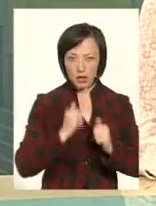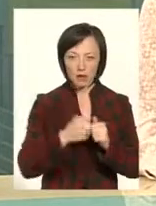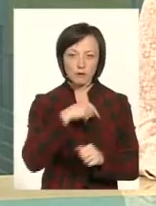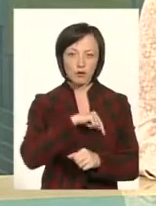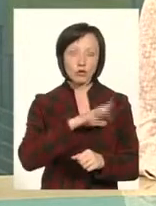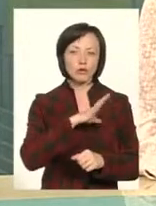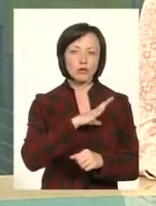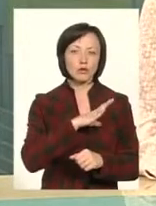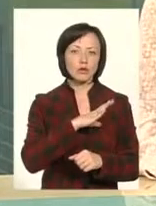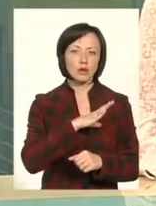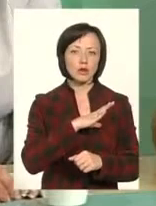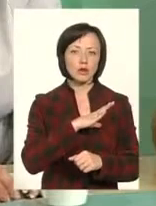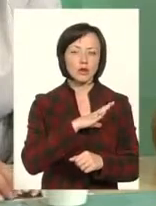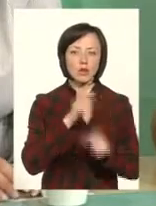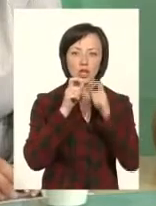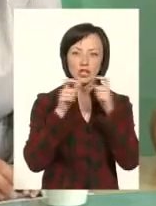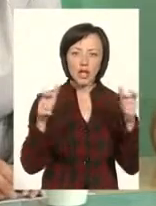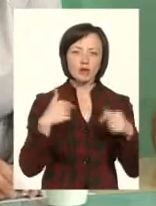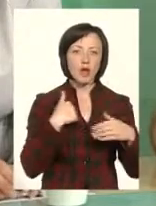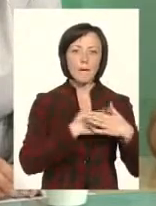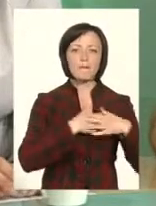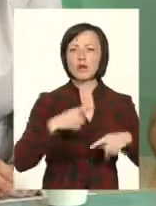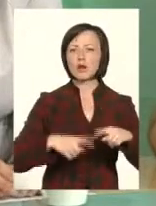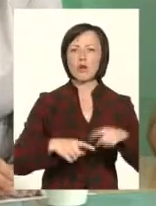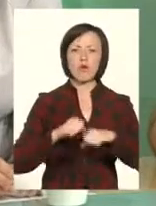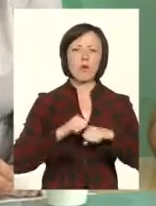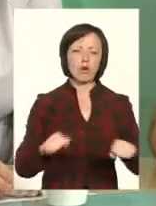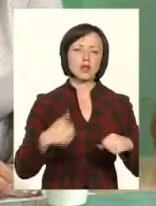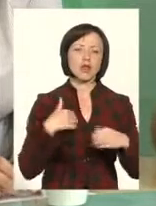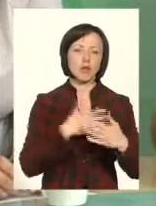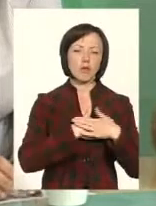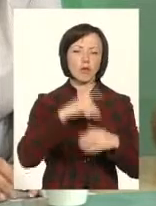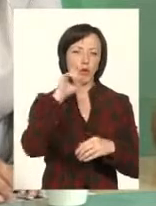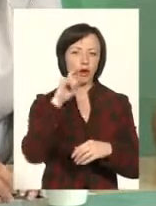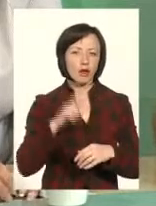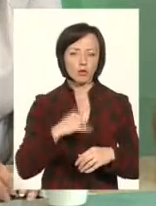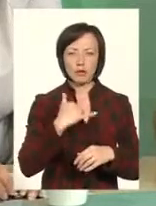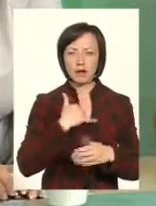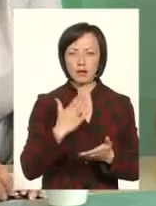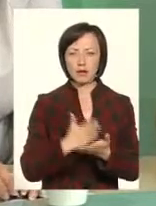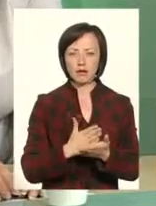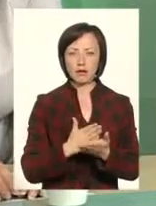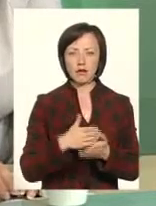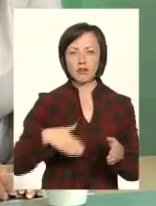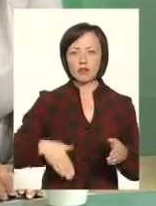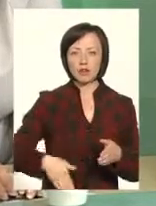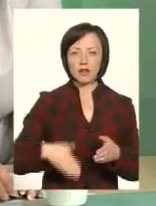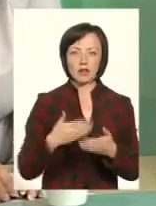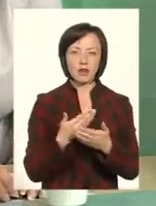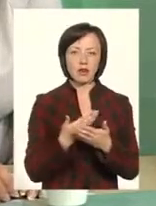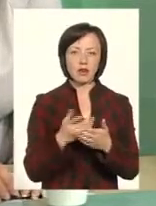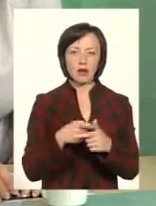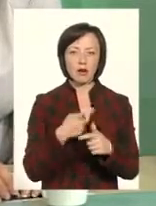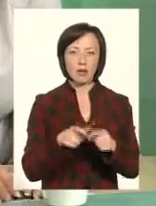бути і кричати кругом, що я патріот, от я такий, бо я люблю Україну, бо в мене є там в кишені чи